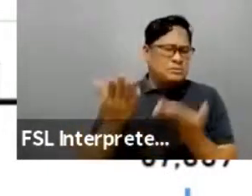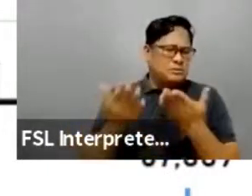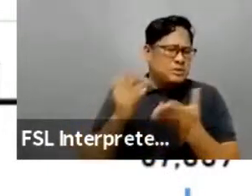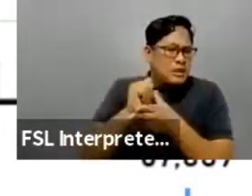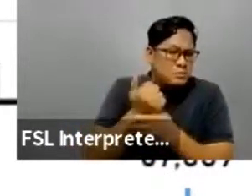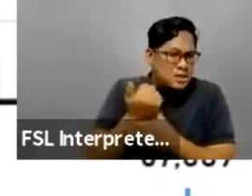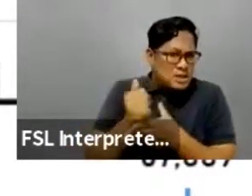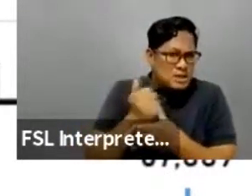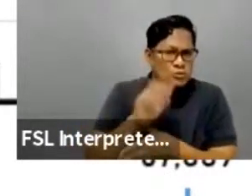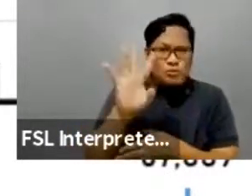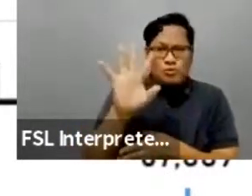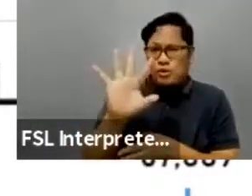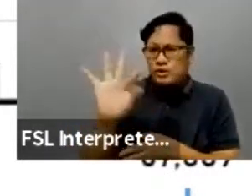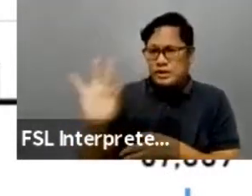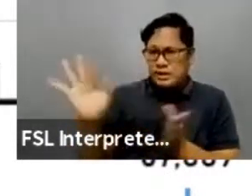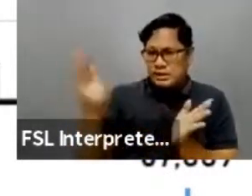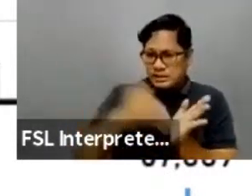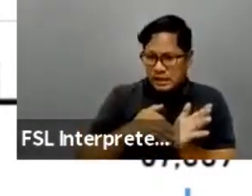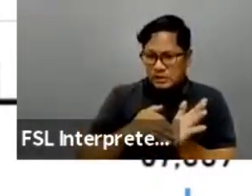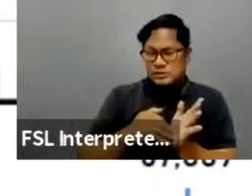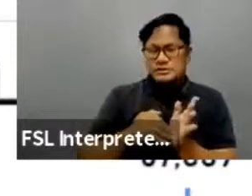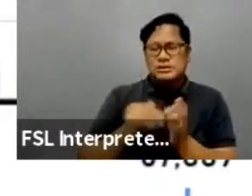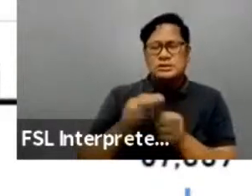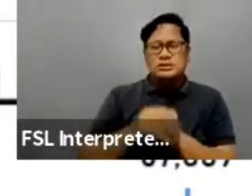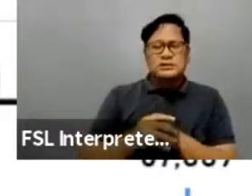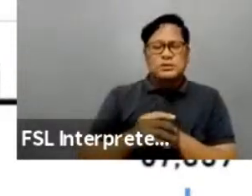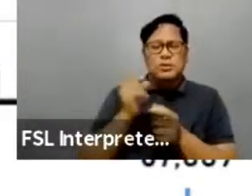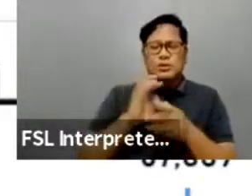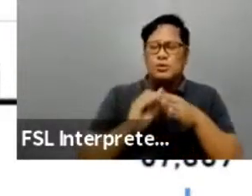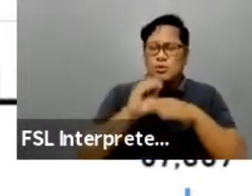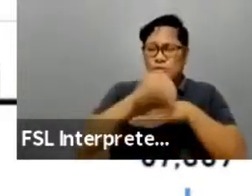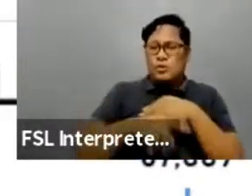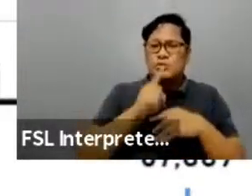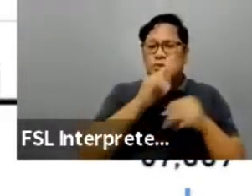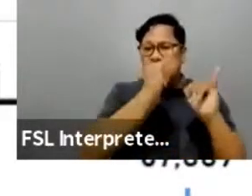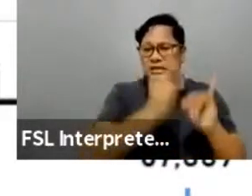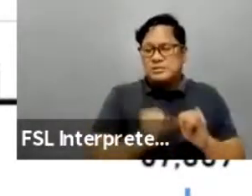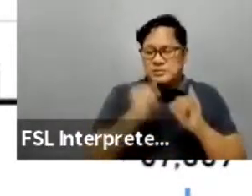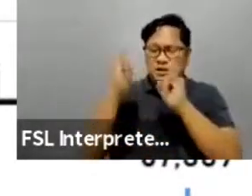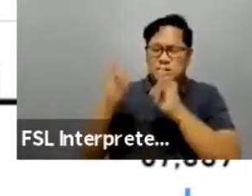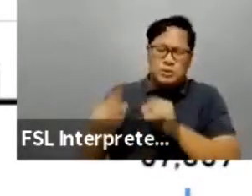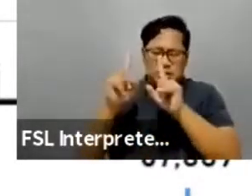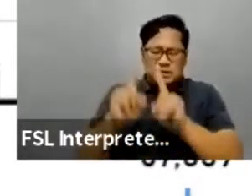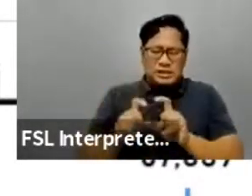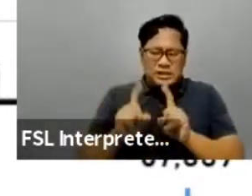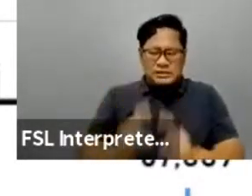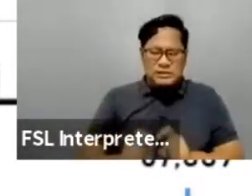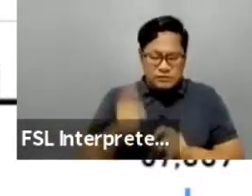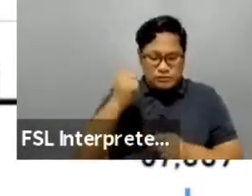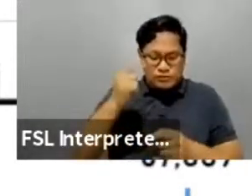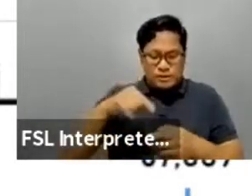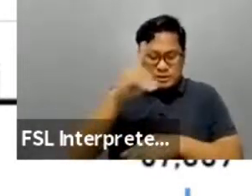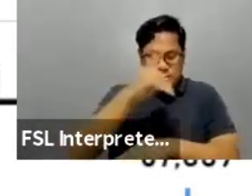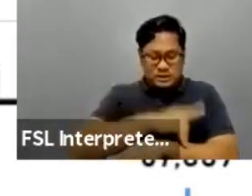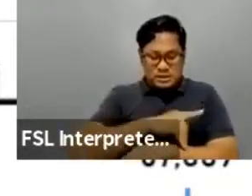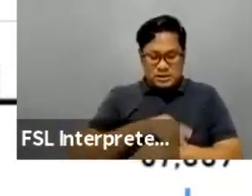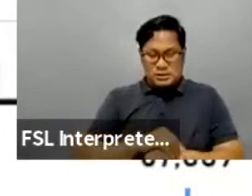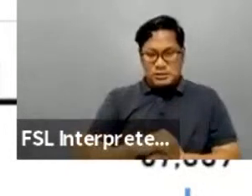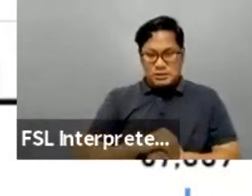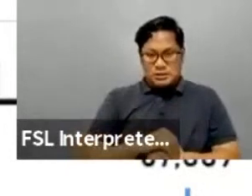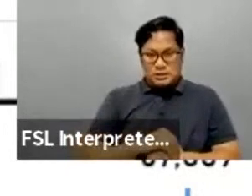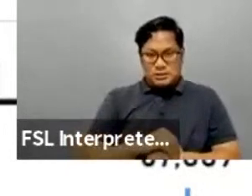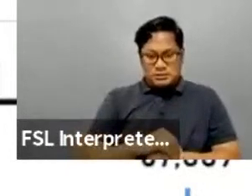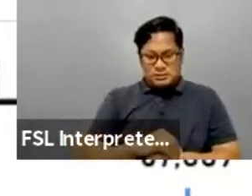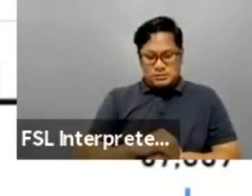ng 49,000 at higit pa na individuals tested a day. Dito